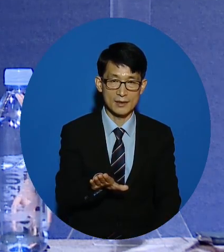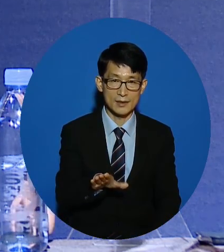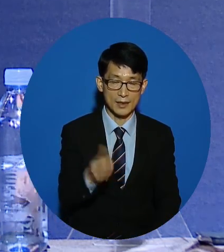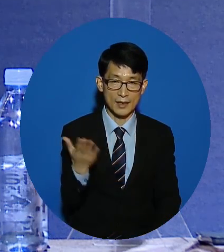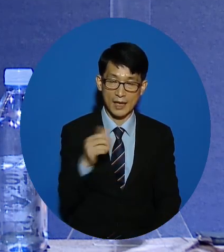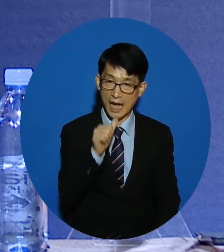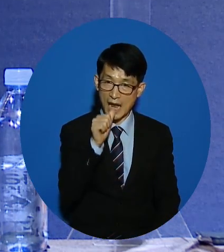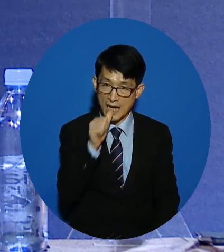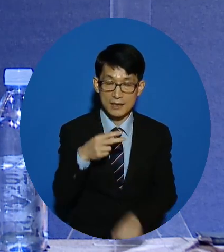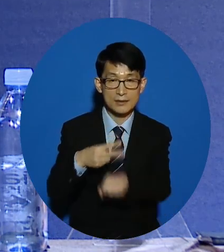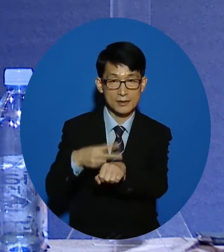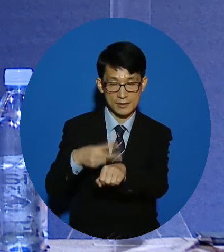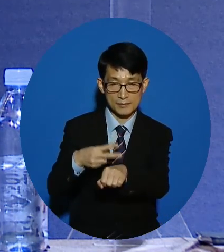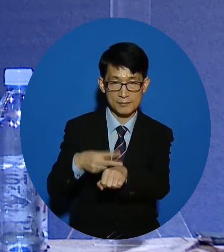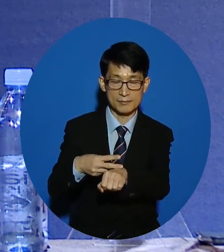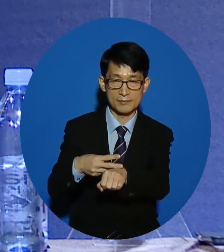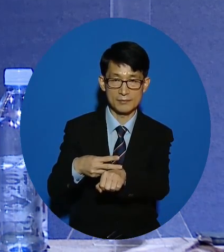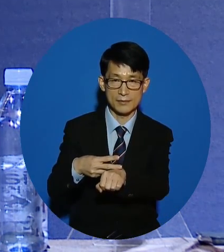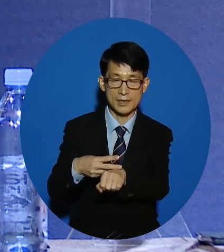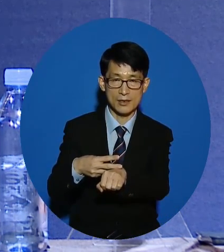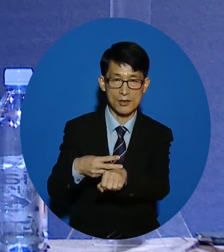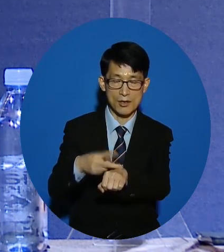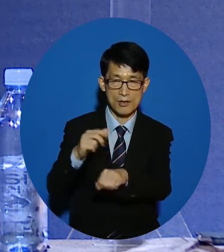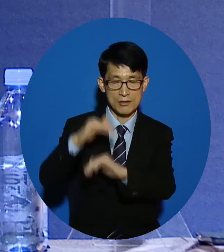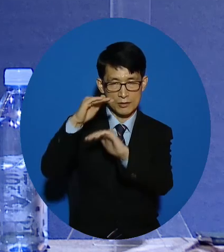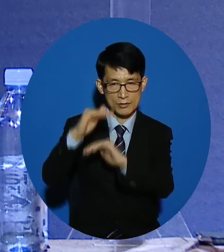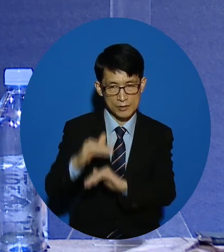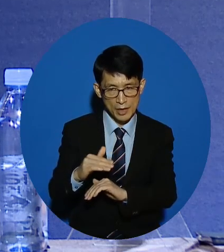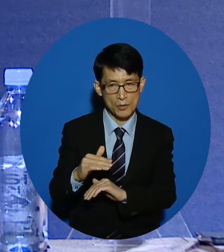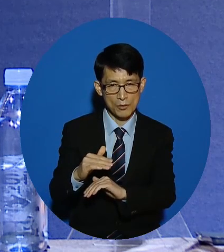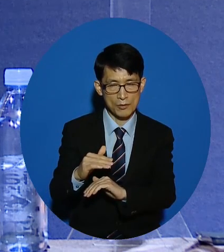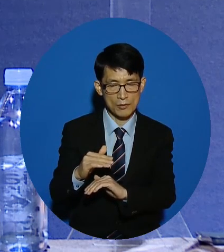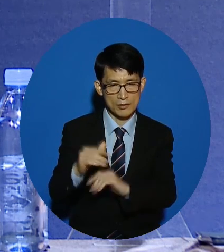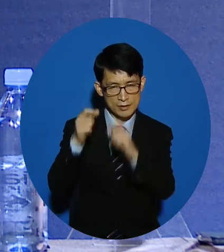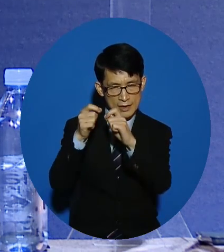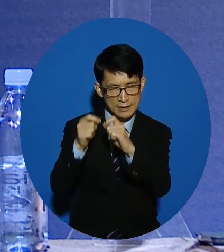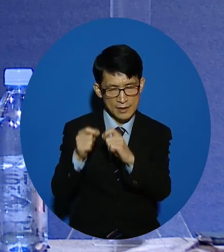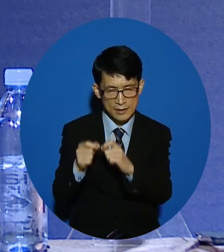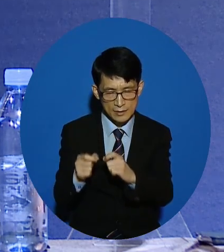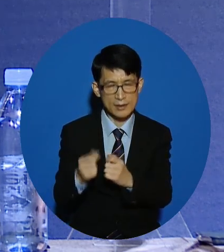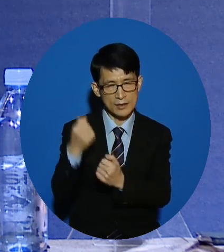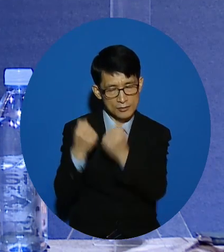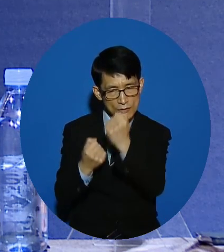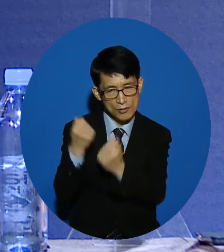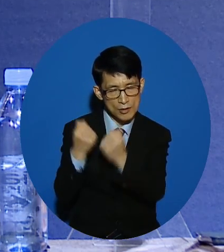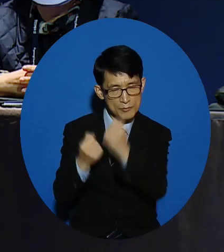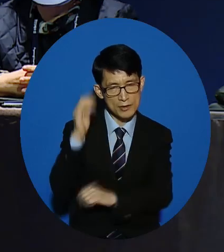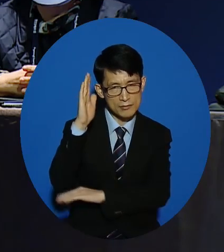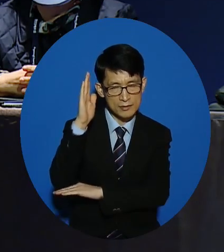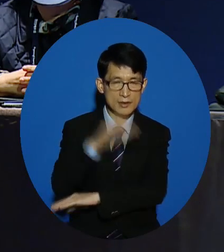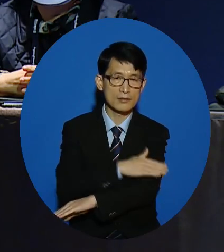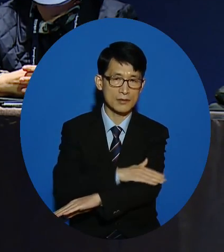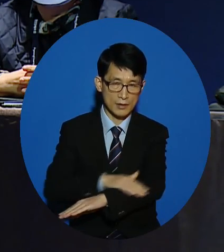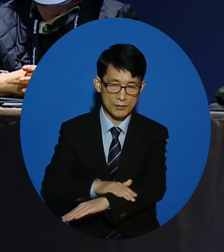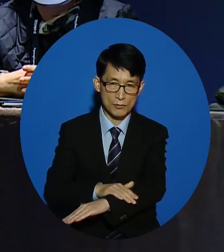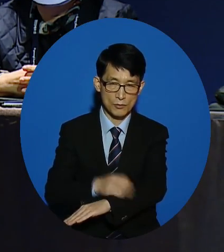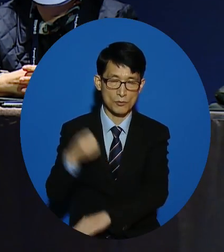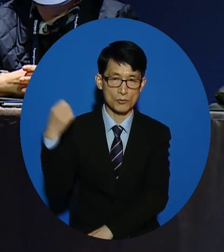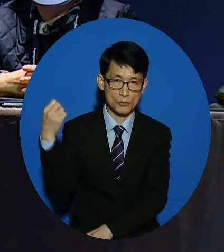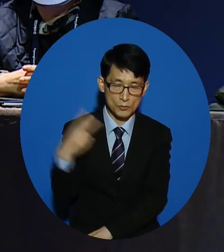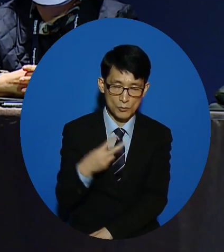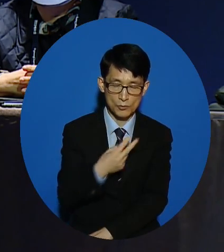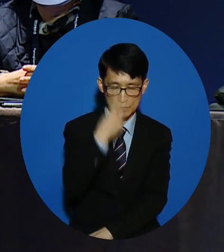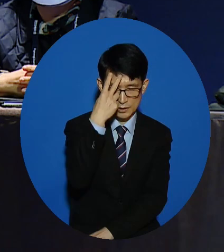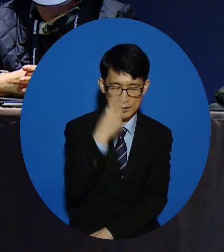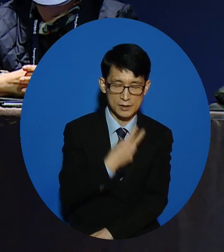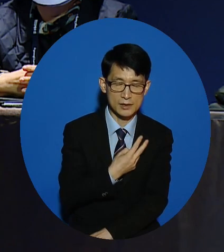김철한 선생님께서 굉장히 알차게 되게 꼼꼼하게 많은 말씀을 해주셨고, 그리고 박재홍